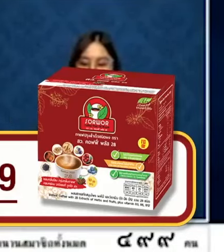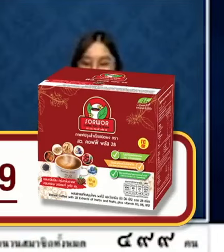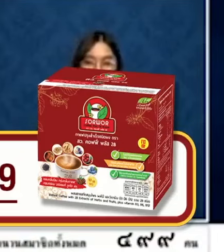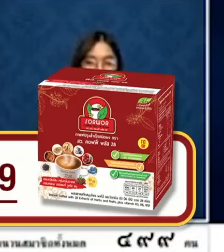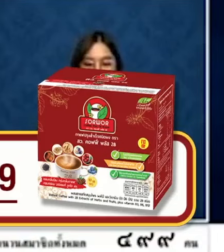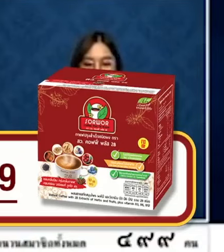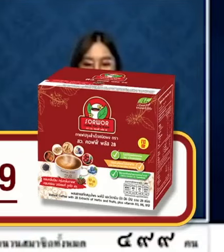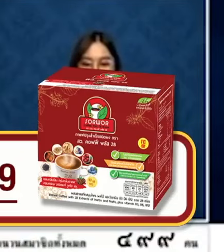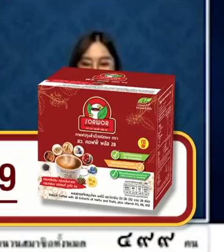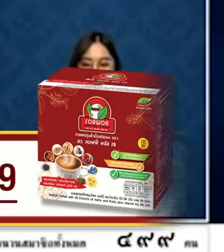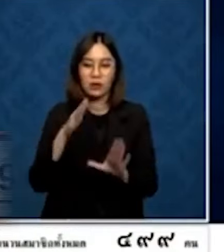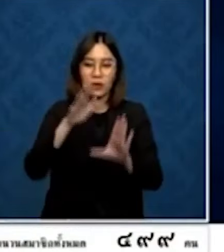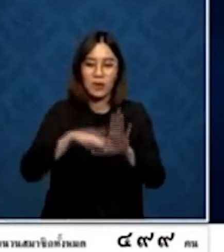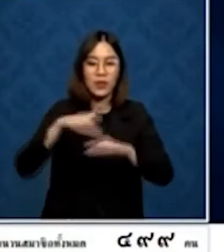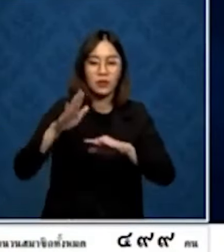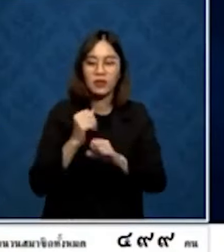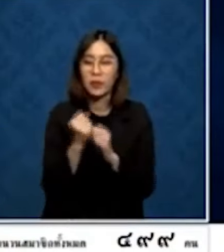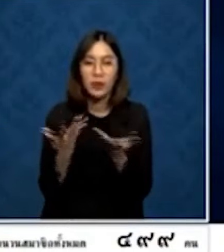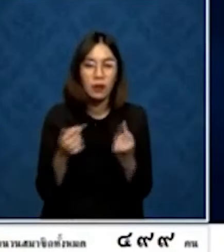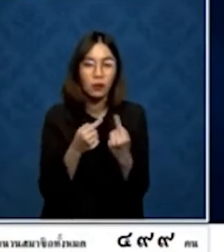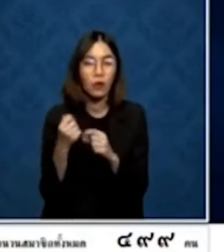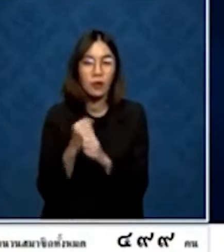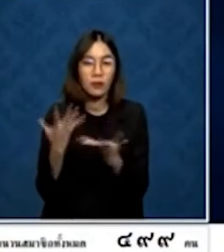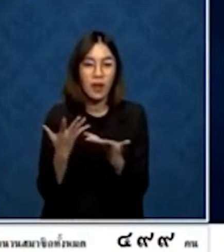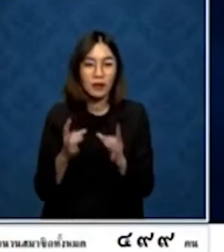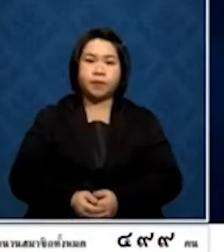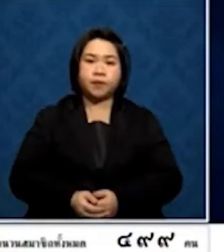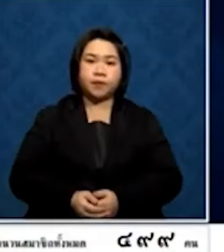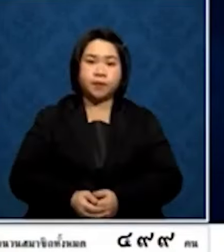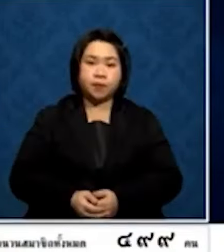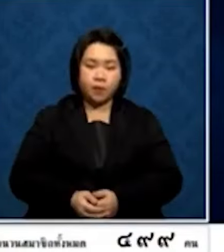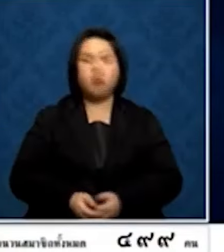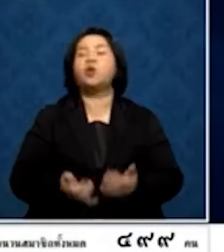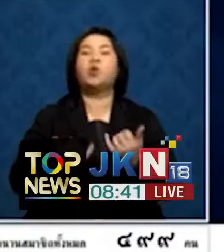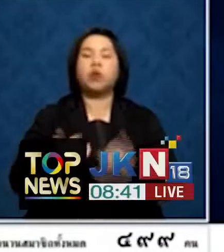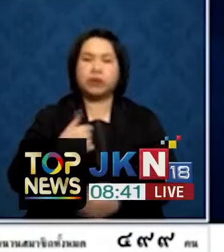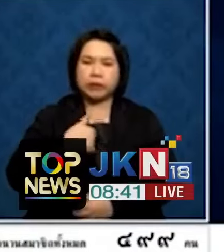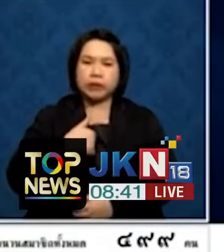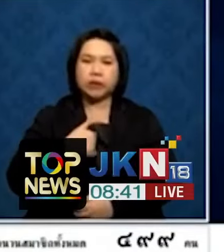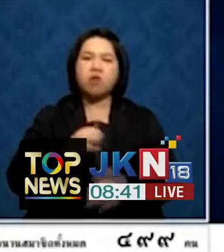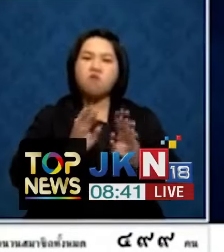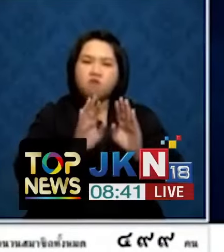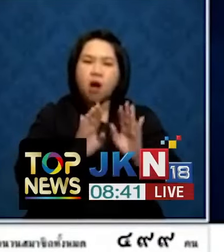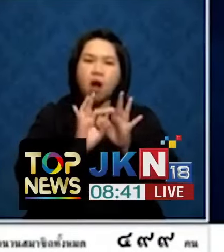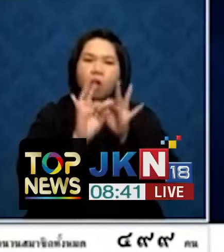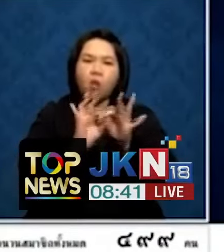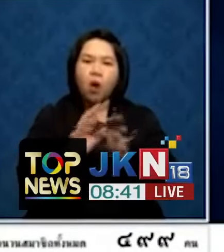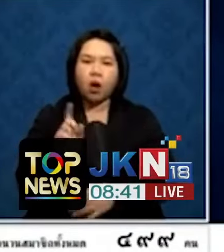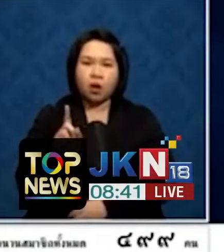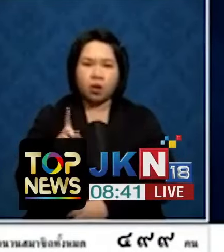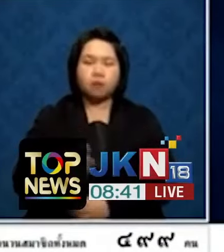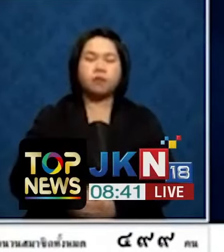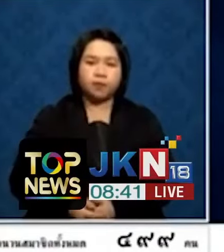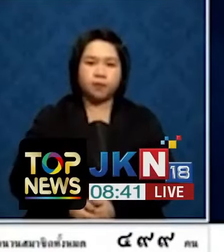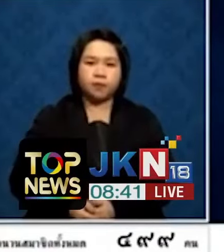ม่นับเป็นการจ่ายลงทุนก็จะผิดพรบวินัยการเงินการคลัง2561มาตรา20ตาม